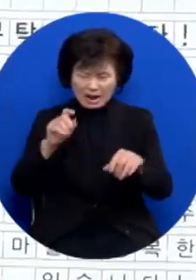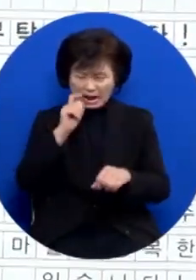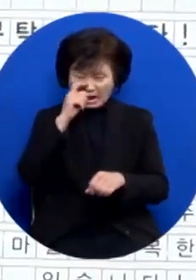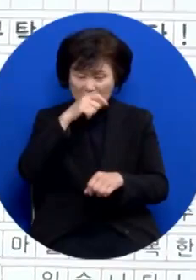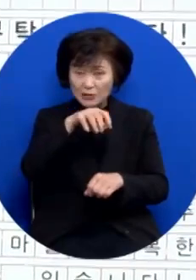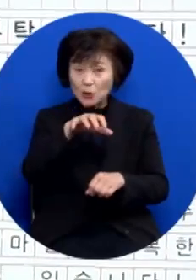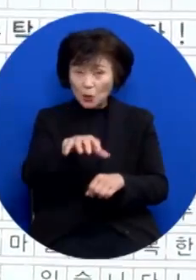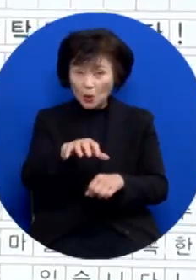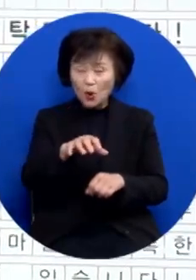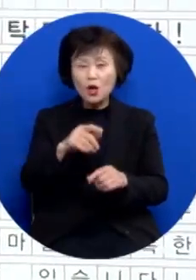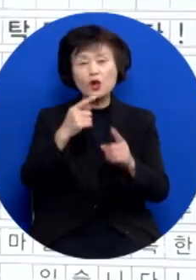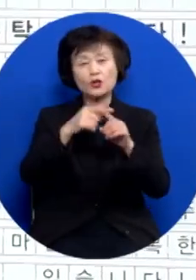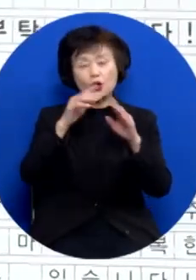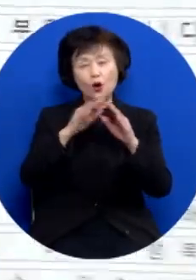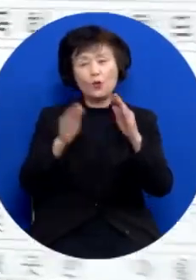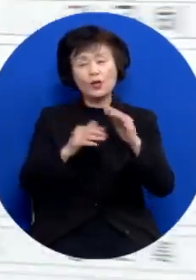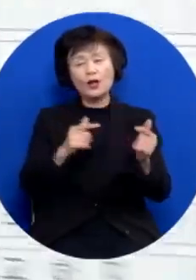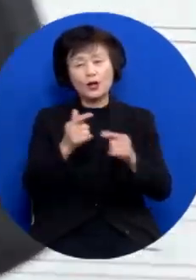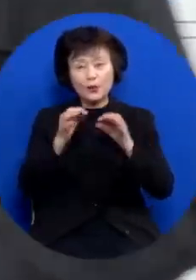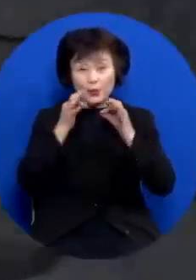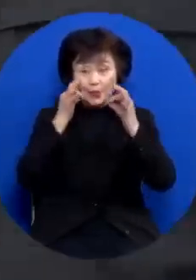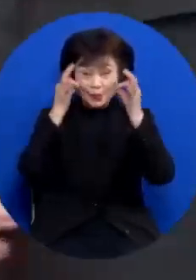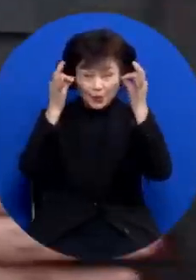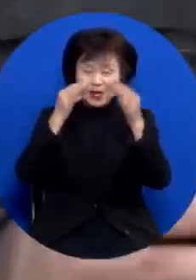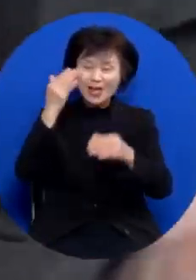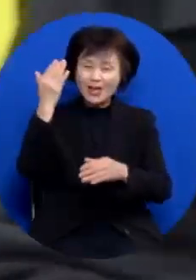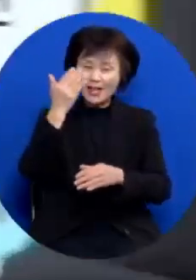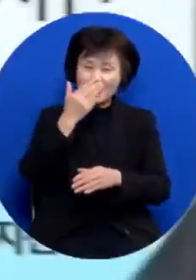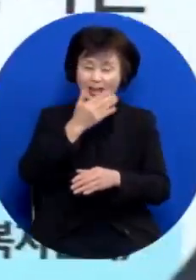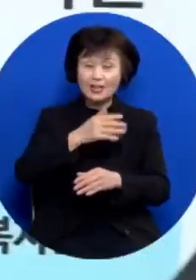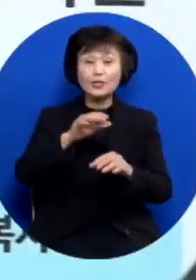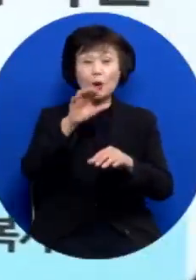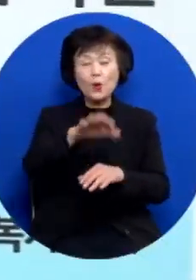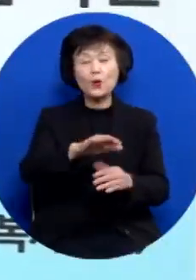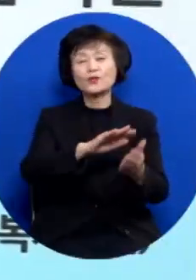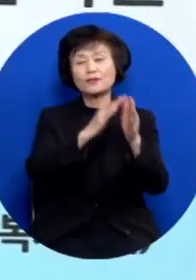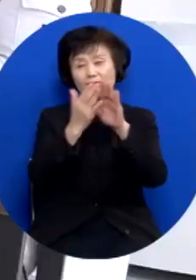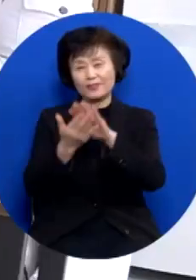교회와 성도들의 노력을 통해 어느새 청정지역으로 변화됐습니다